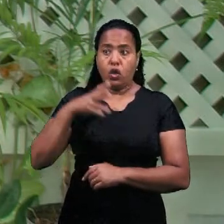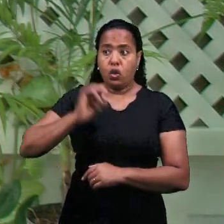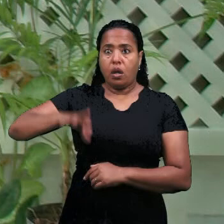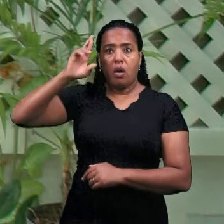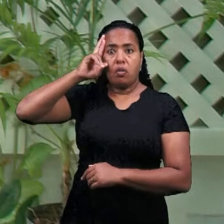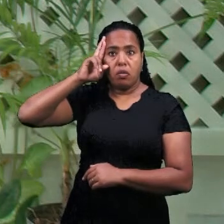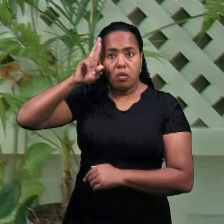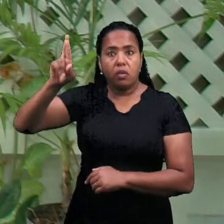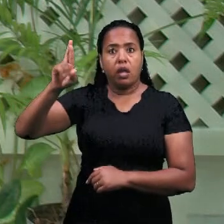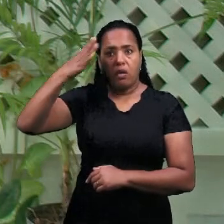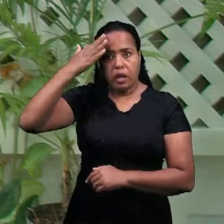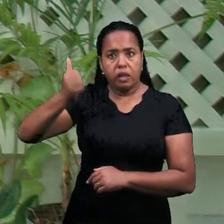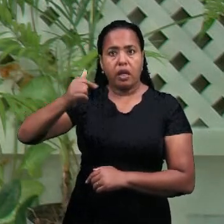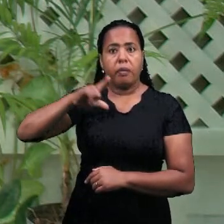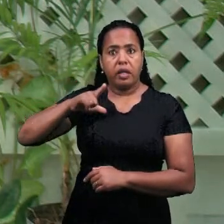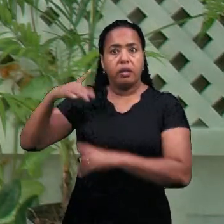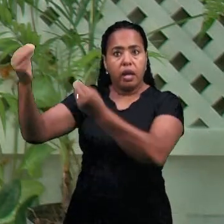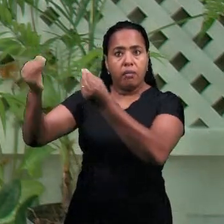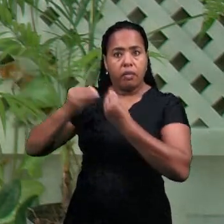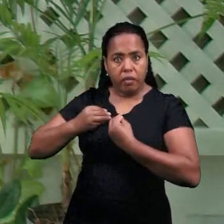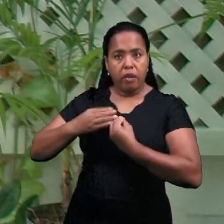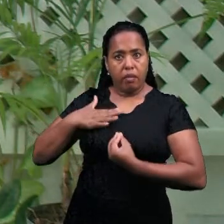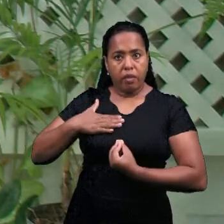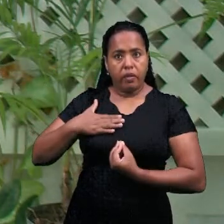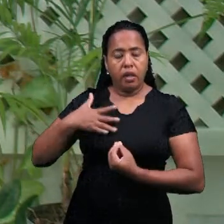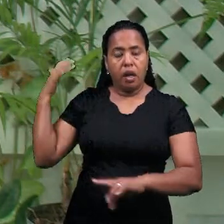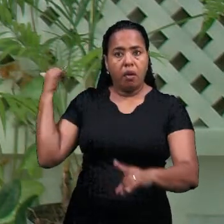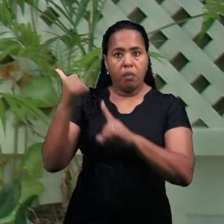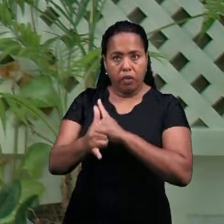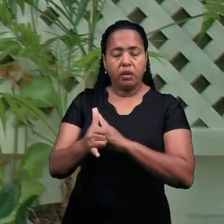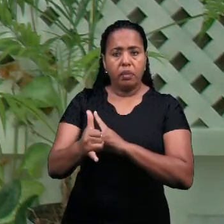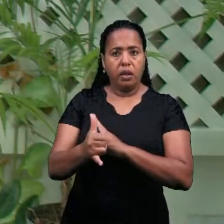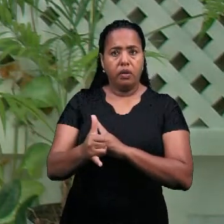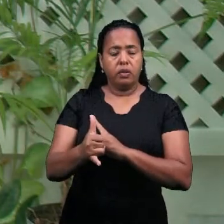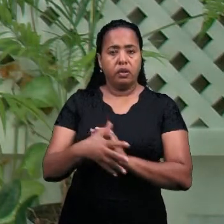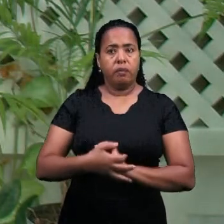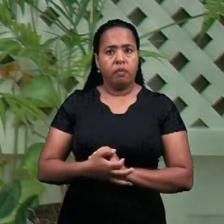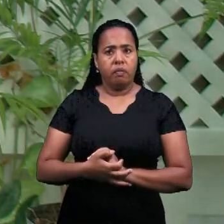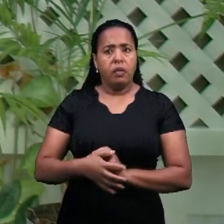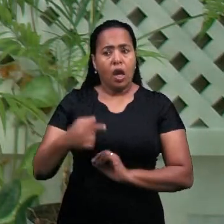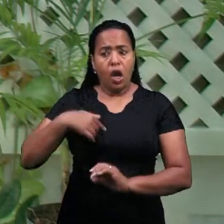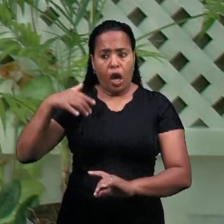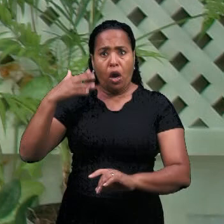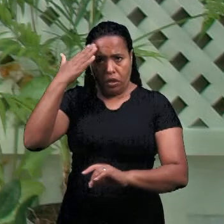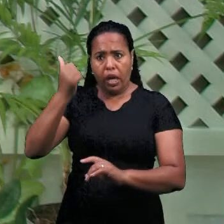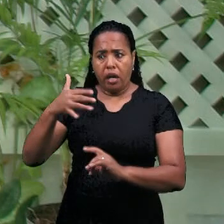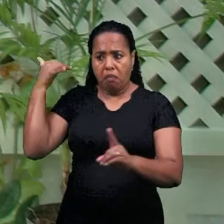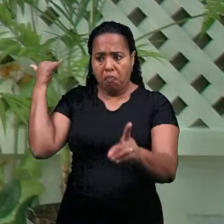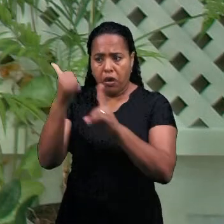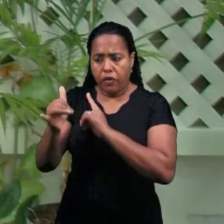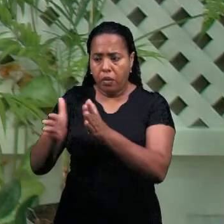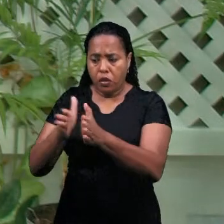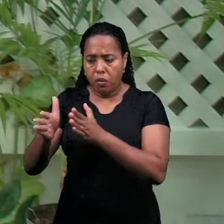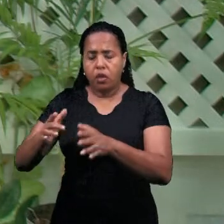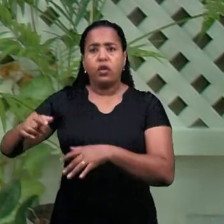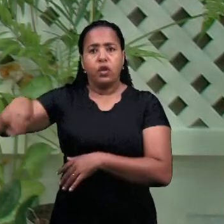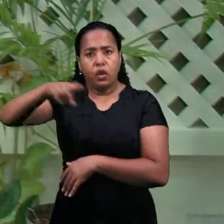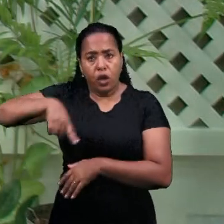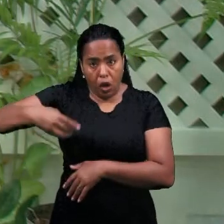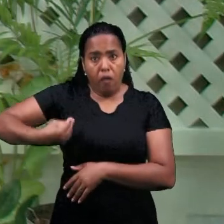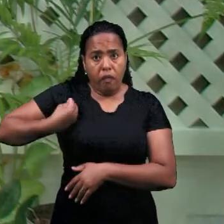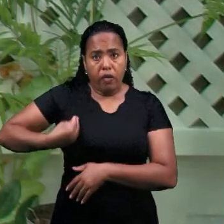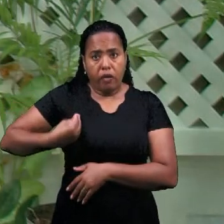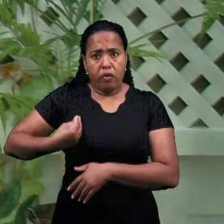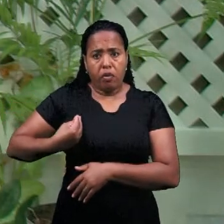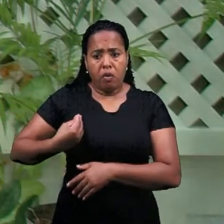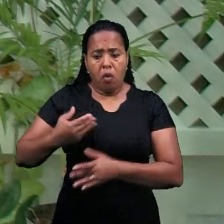donné prophétiquement. Je sais prophétiquement le temps que je vis. Et c'est ça qui est important. Mon